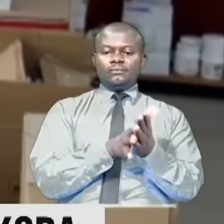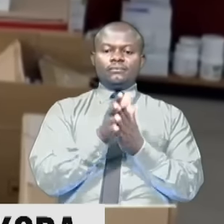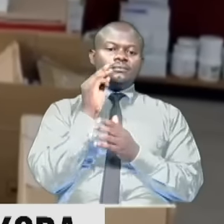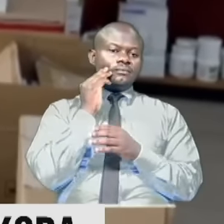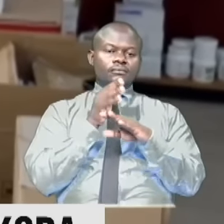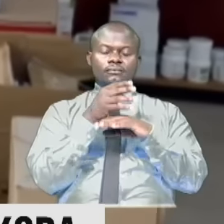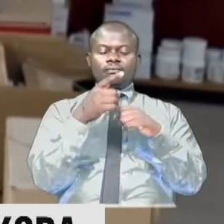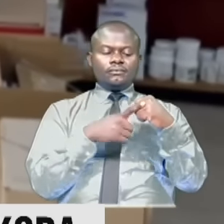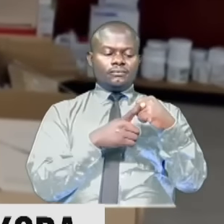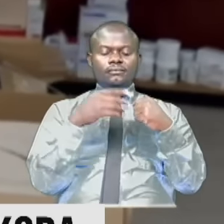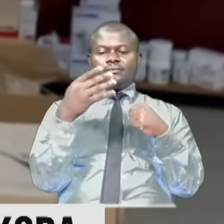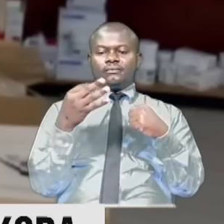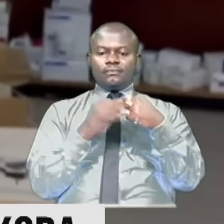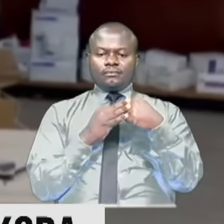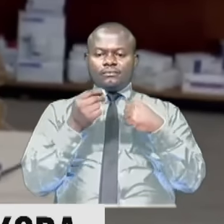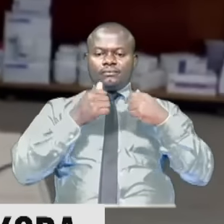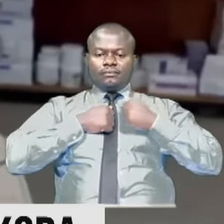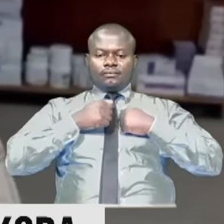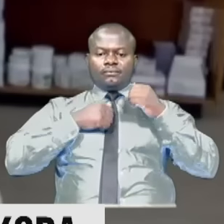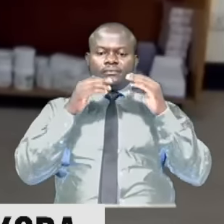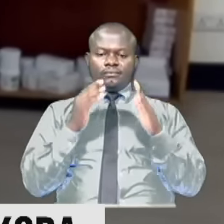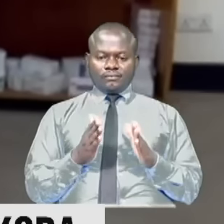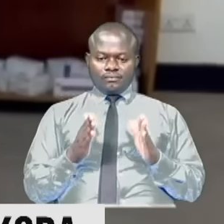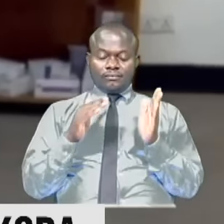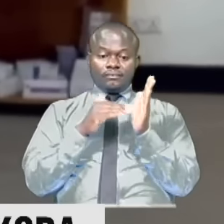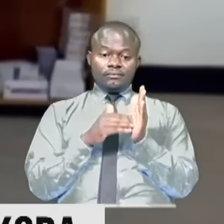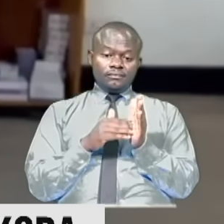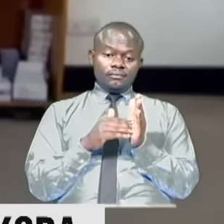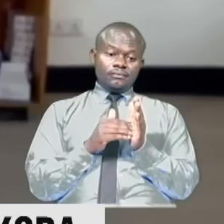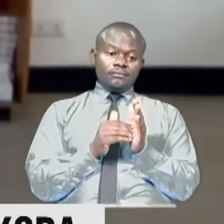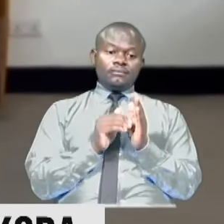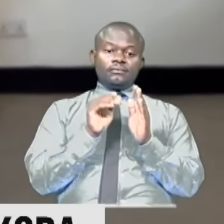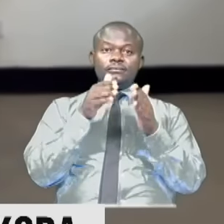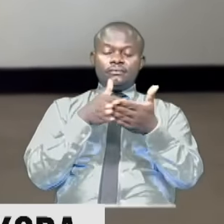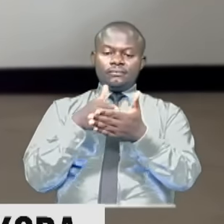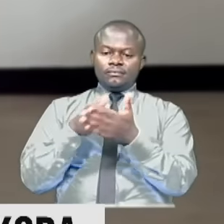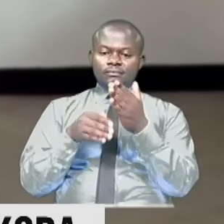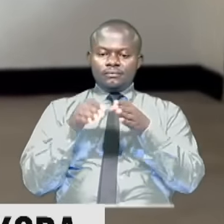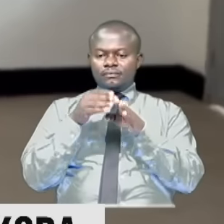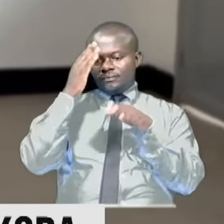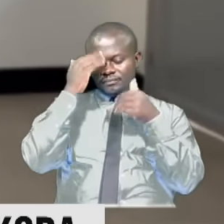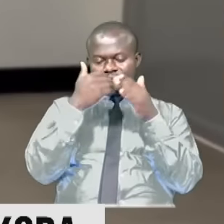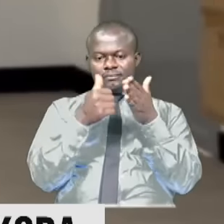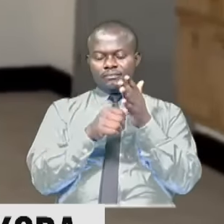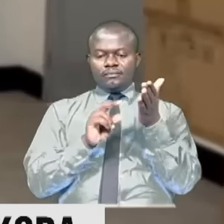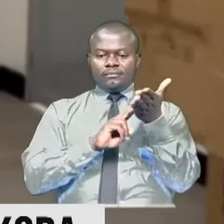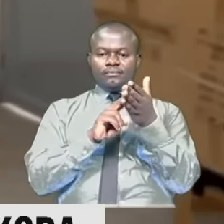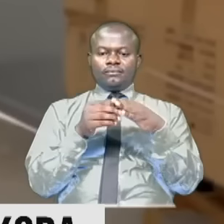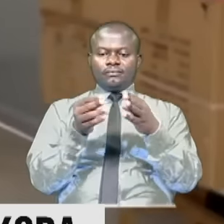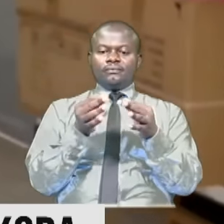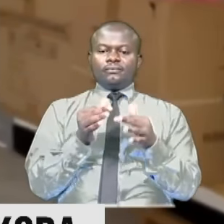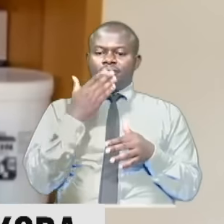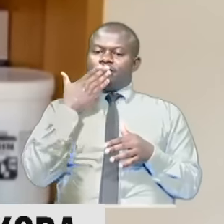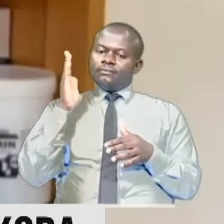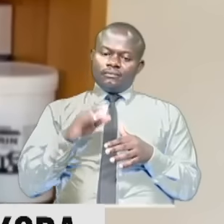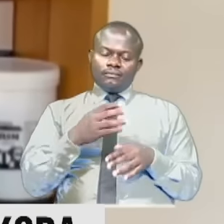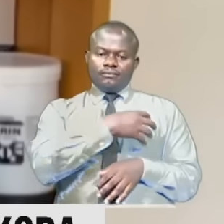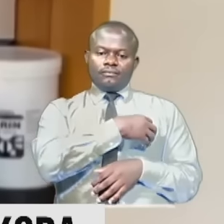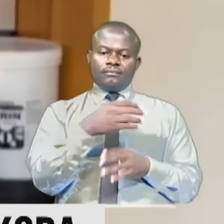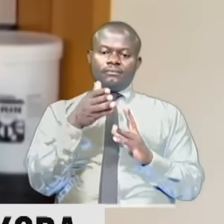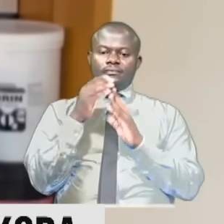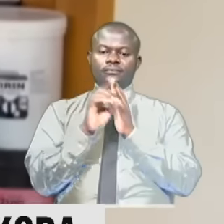zisaga 648 z'amafaranga y'u Rwanda, kikaba cyari cyaradindiye mu myubakire kubera ibibazo by'imikoreshereze mibi y'imari n'umutungo byari